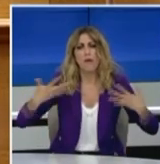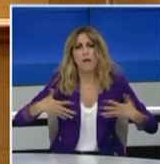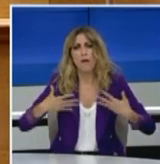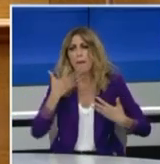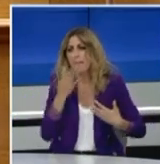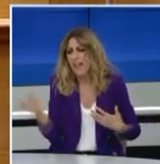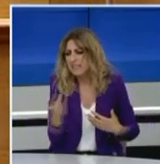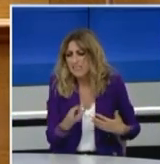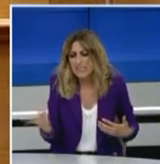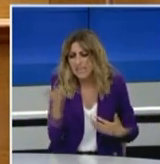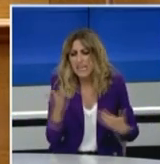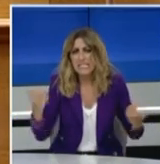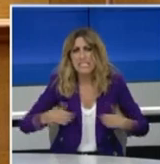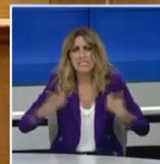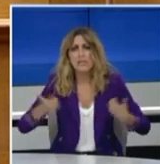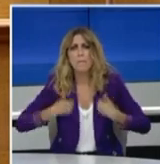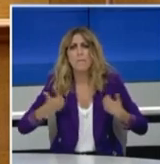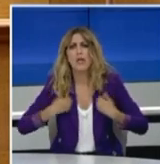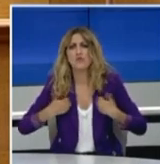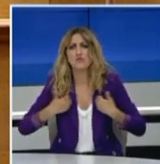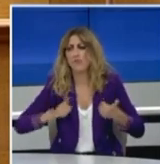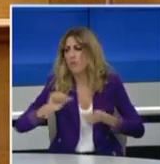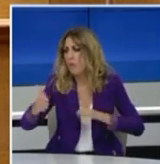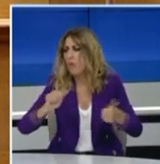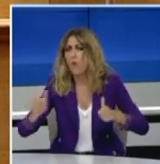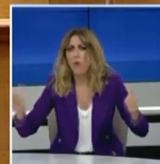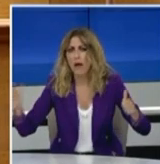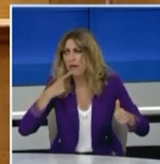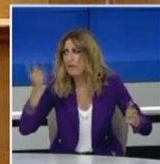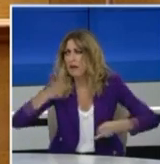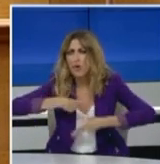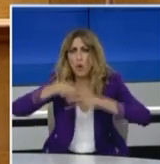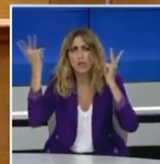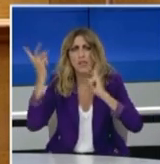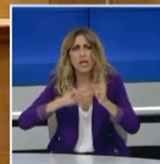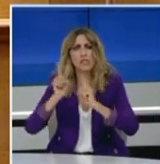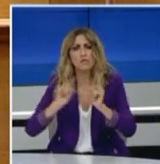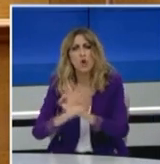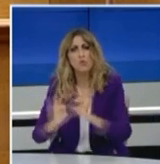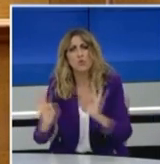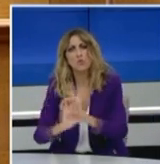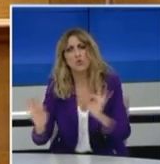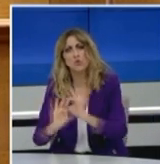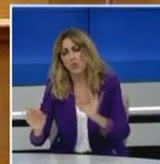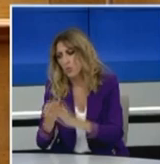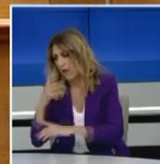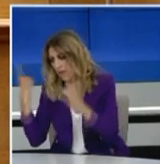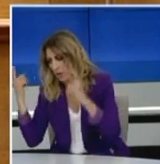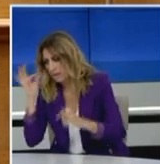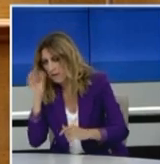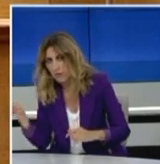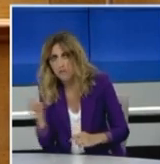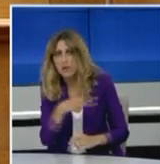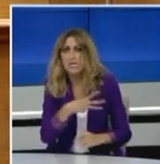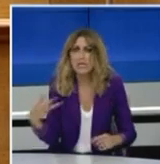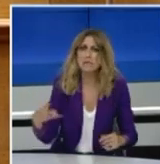και ερμηνεύοντας ο καθένας με το δικό του τρόπο τη συμφωνία. Στην ουσία όμως, με το γνωστό